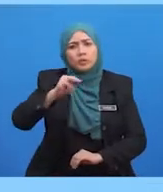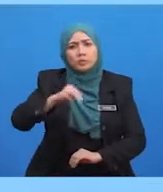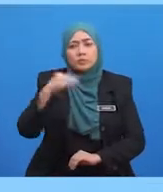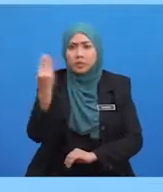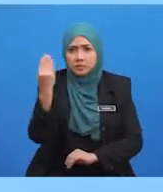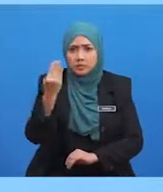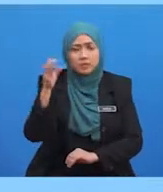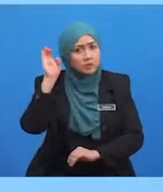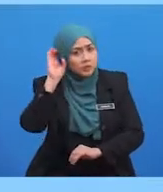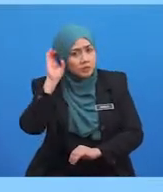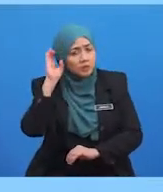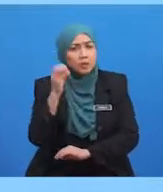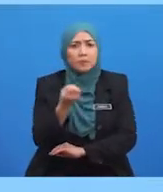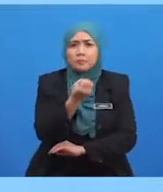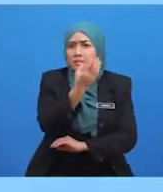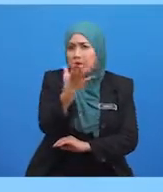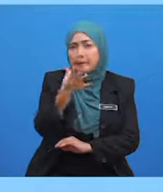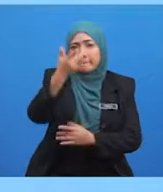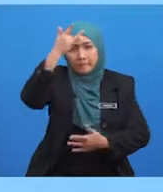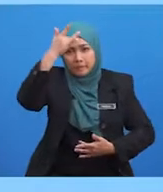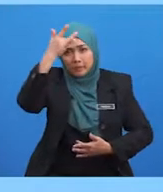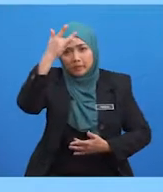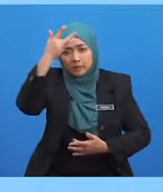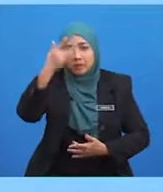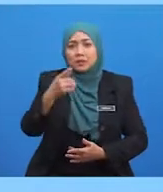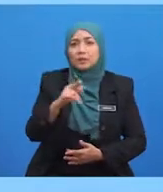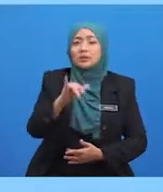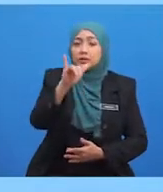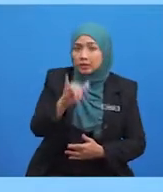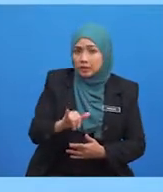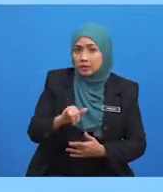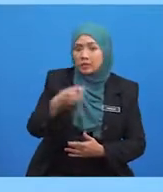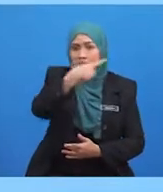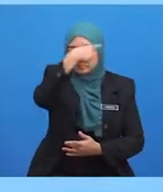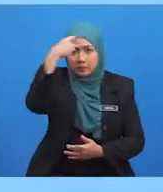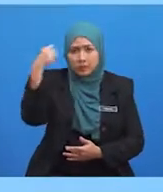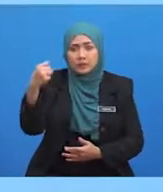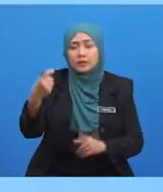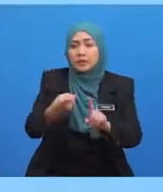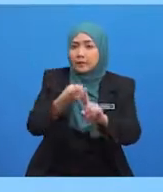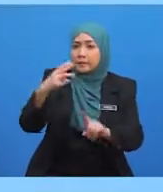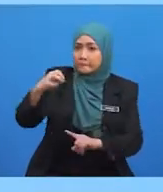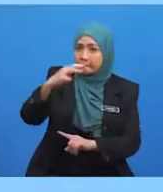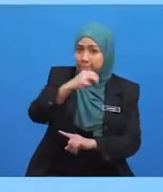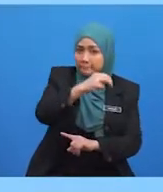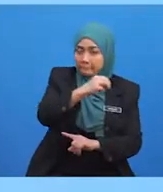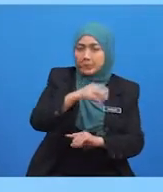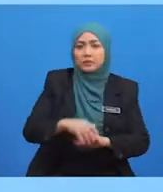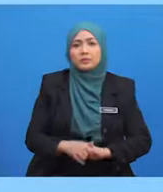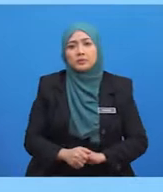disebabkan oleh mikroorganisma ini. Selain dari mikroorganisma mendatangkan pelbagai penyakit kepada